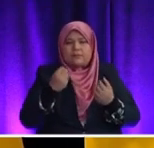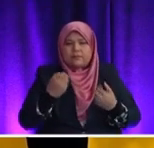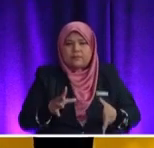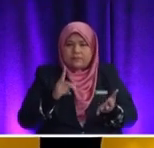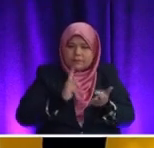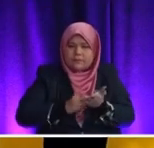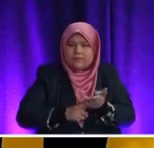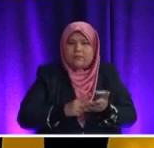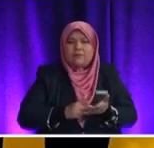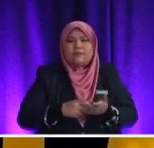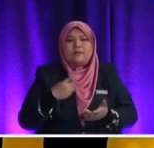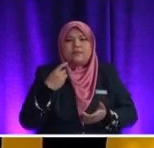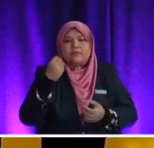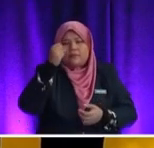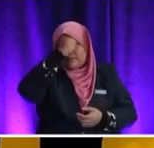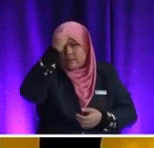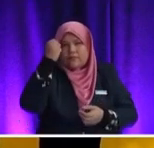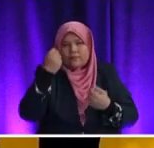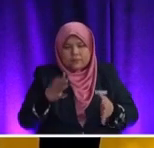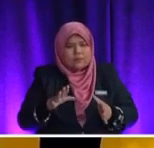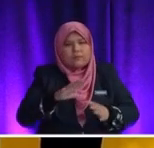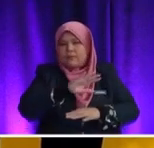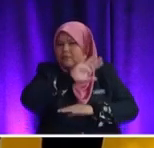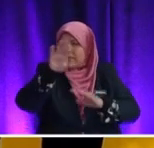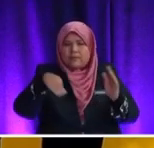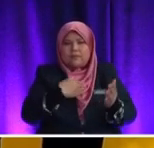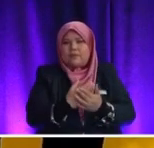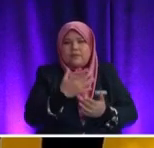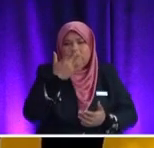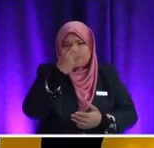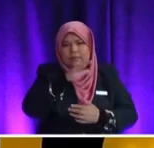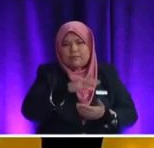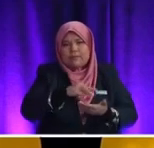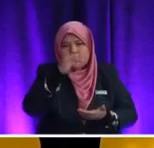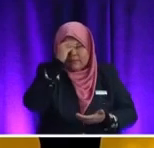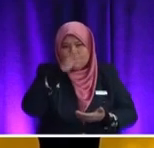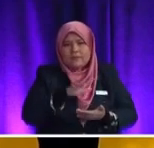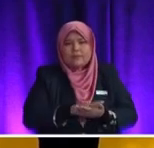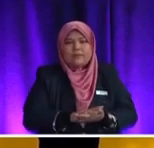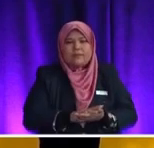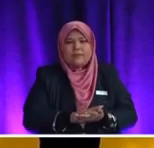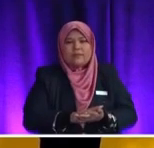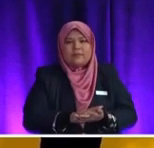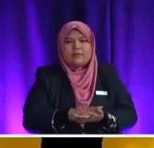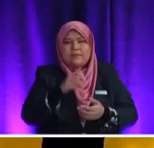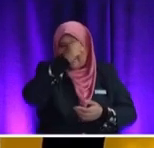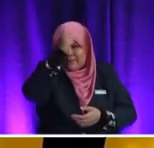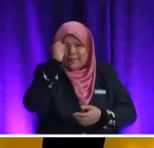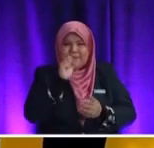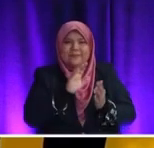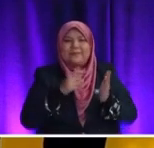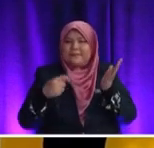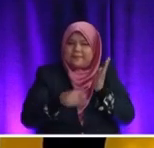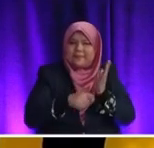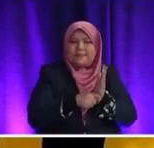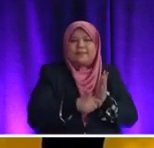sosok menguasai kesemua bahagian yang kita bincangkan hari ini sukanya banyak-banyak susun saya hari ini saya tambahkan lagi